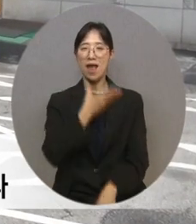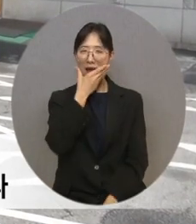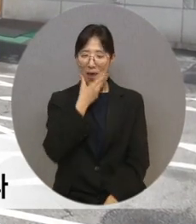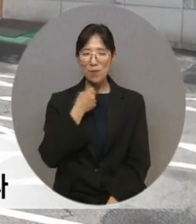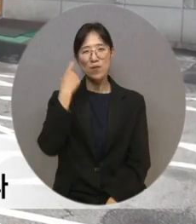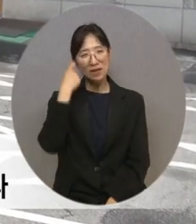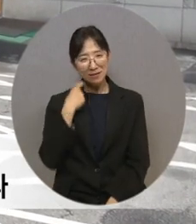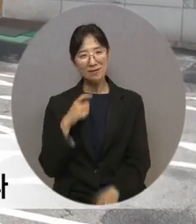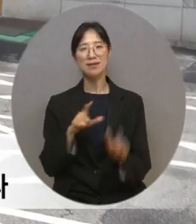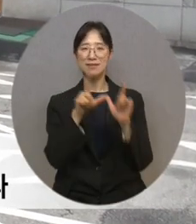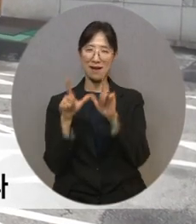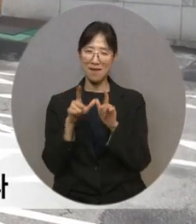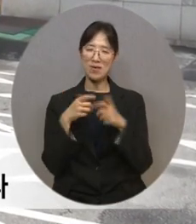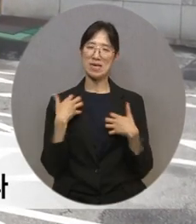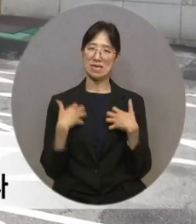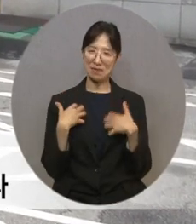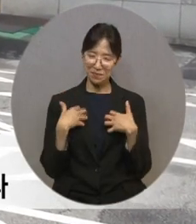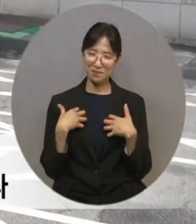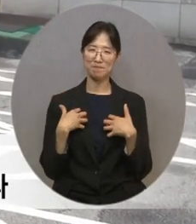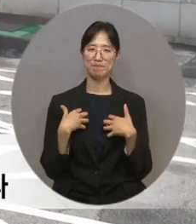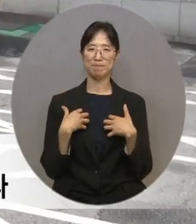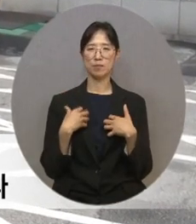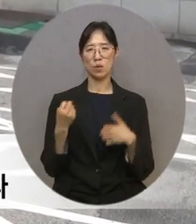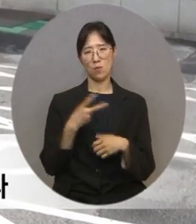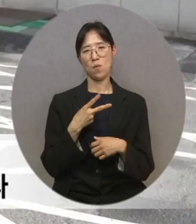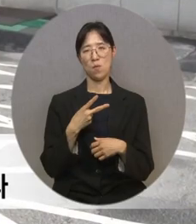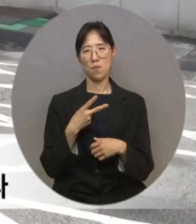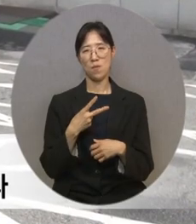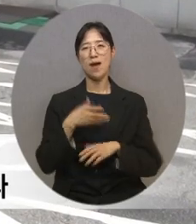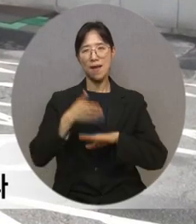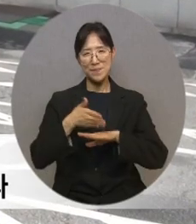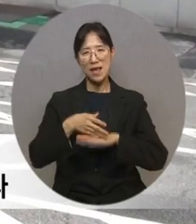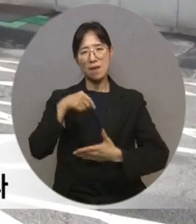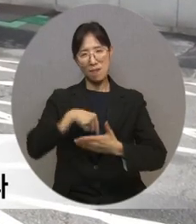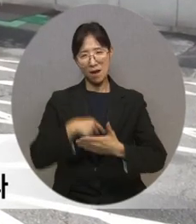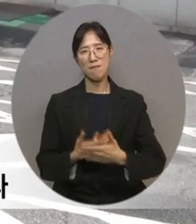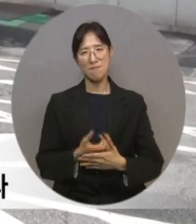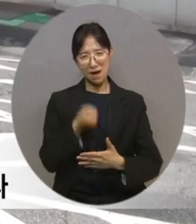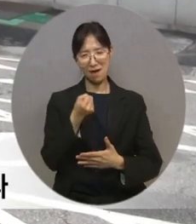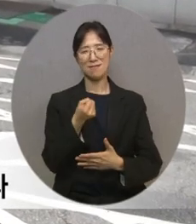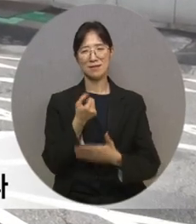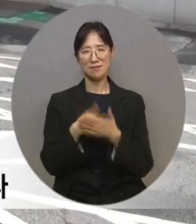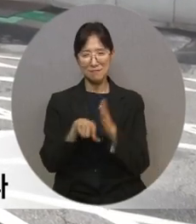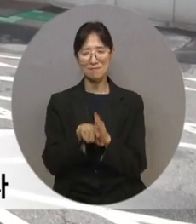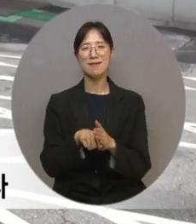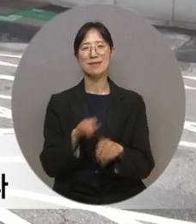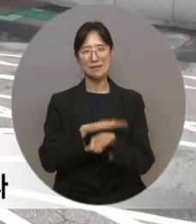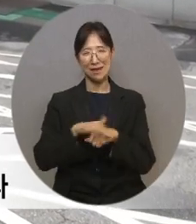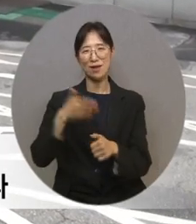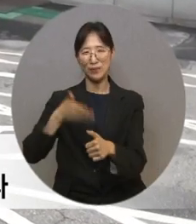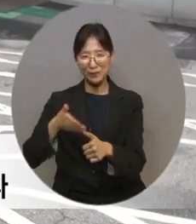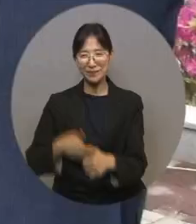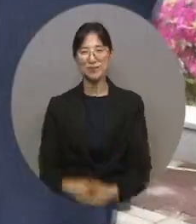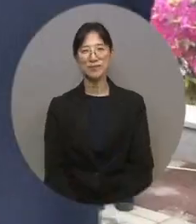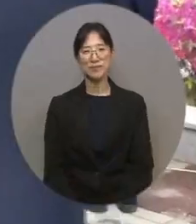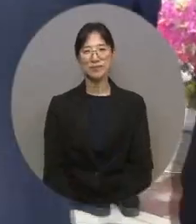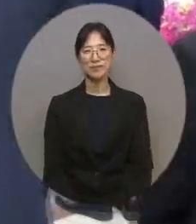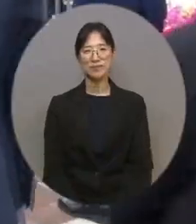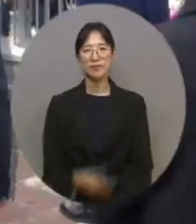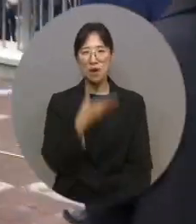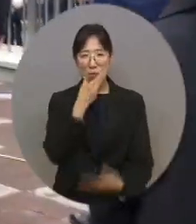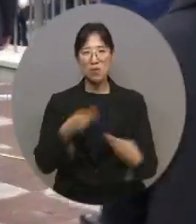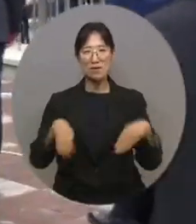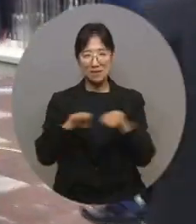행복을 느끼고 또 삶의 또 기쁨과 함께 또 감사하는 마음도 가질 수 있도록 잘 부탁하겠습니다.